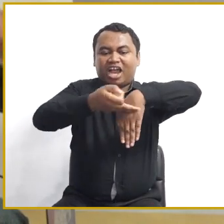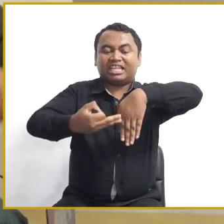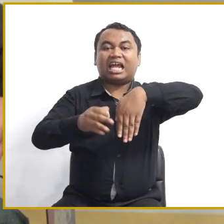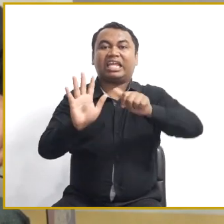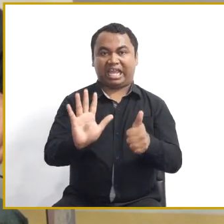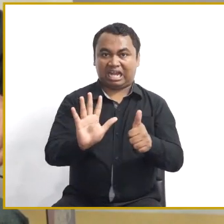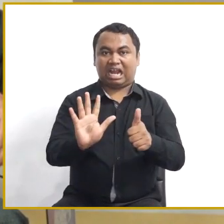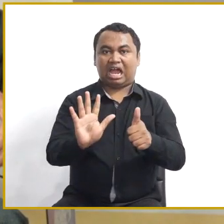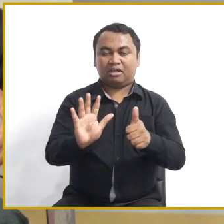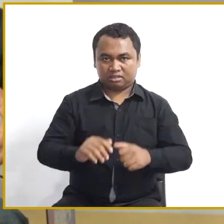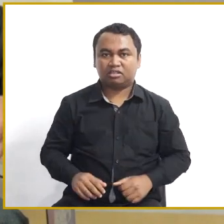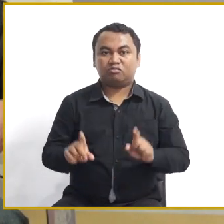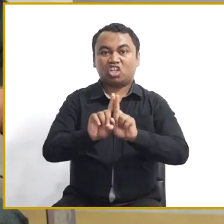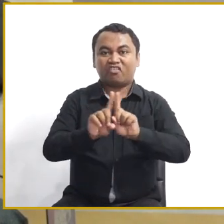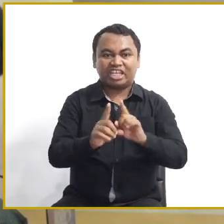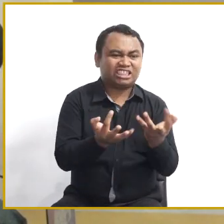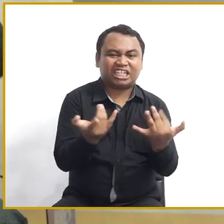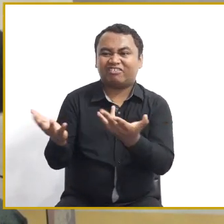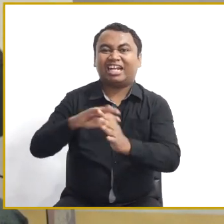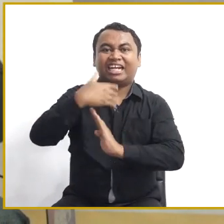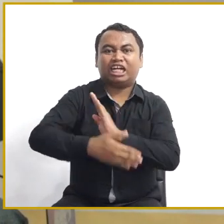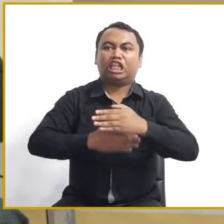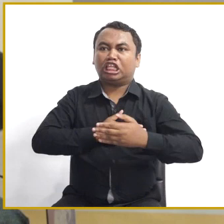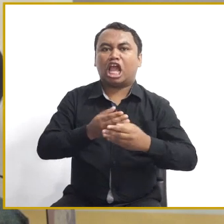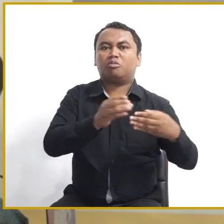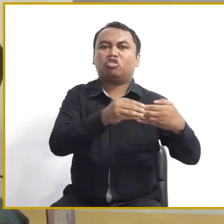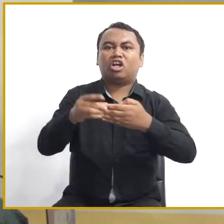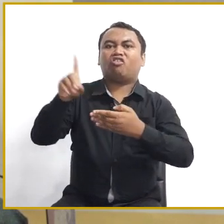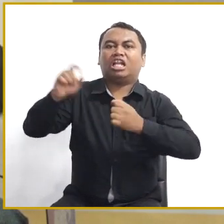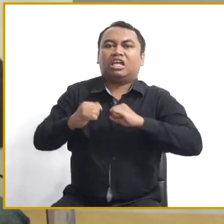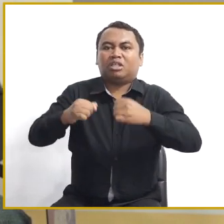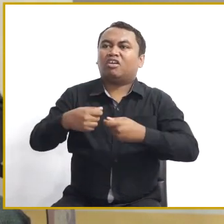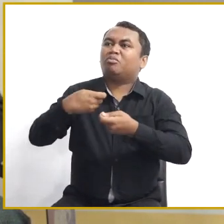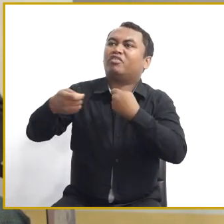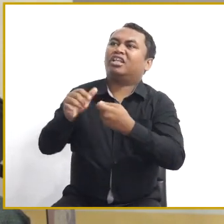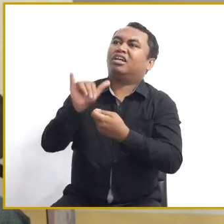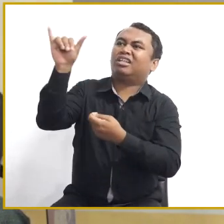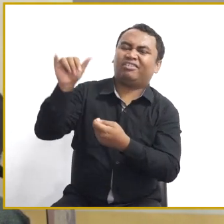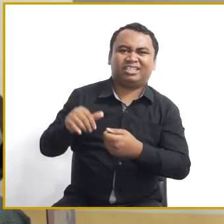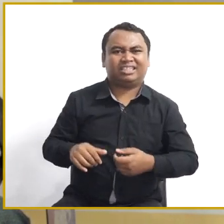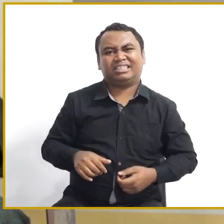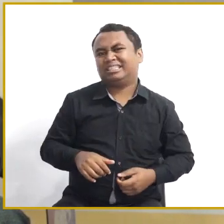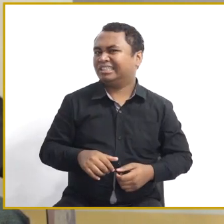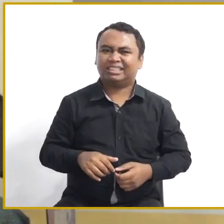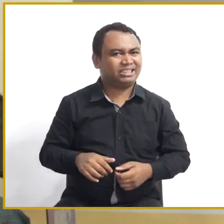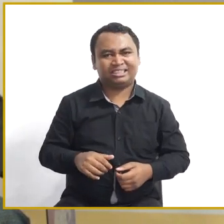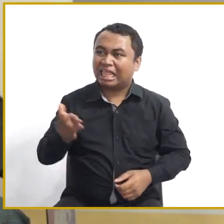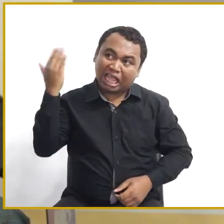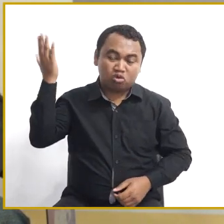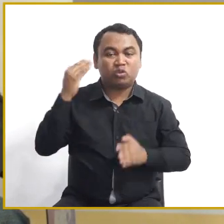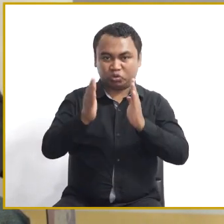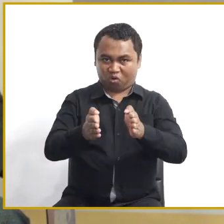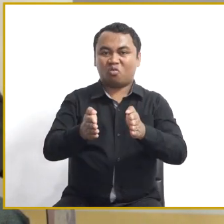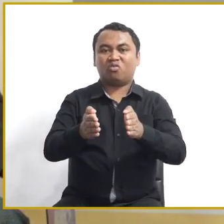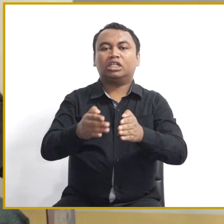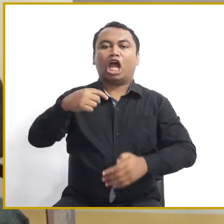ny entanymbarotra rehetrarehetra dia atao zay ivoahany any Toamasina dia ny any Toamasina mandeha any an-dafy daholy a zay le tamin'ny andro ny